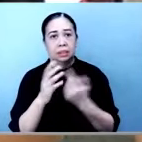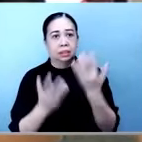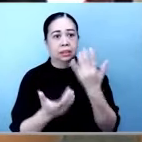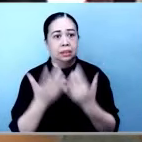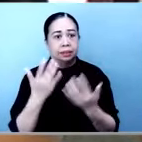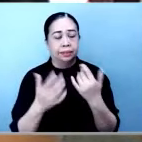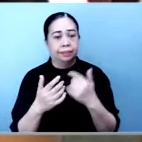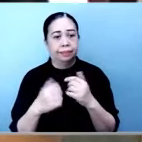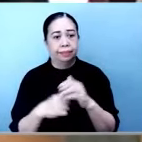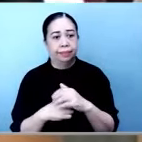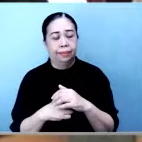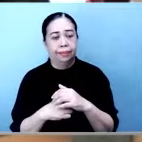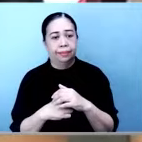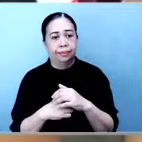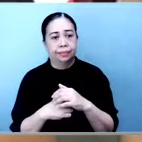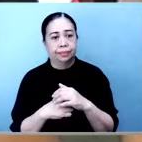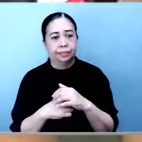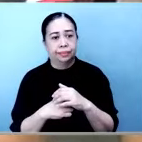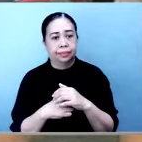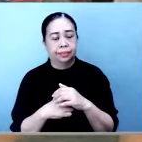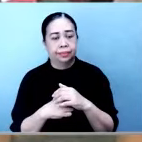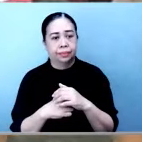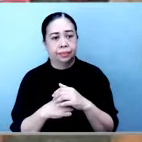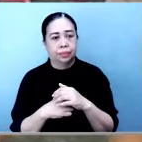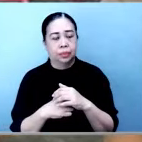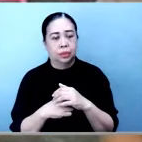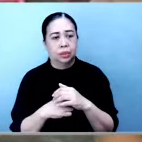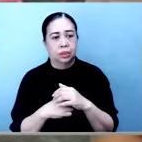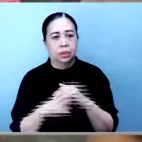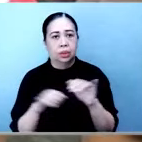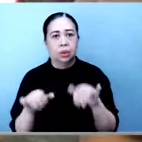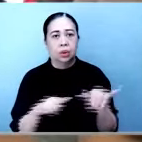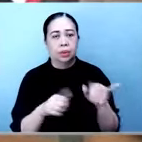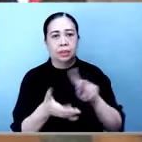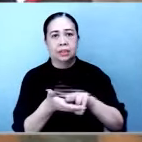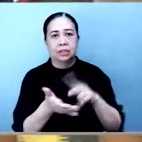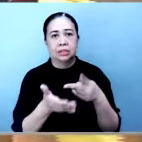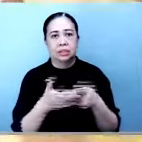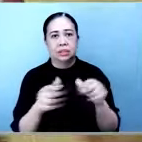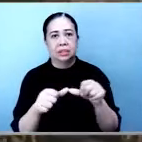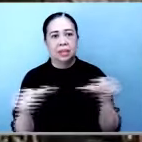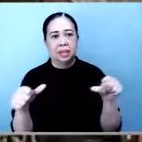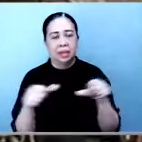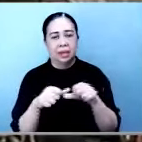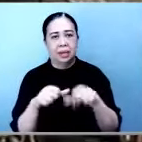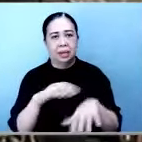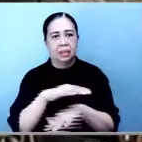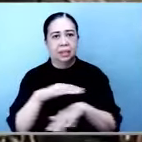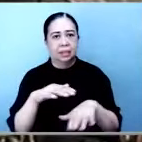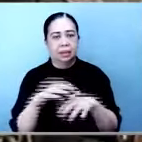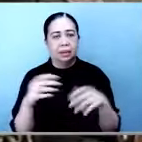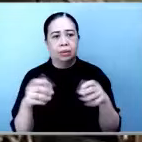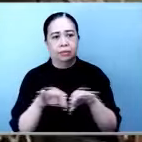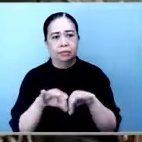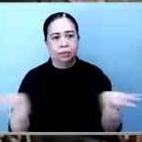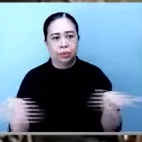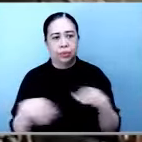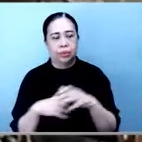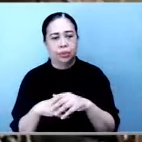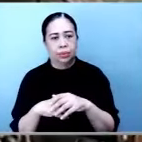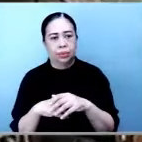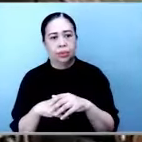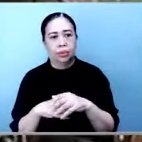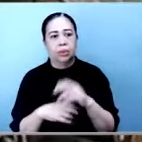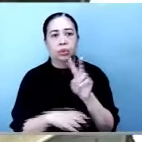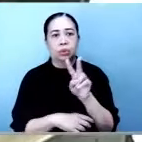po sa may common kitchen area po ng ground floor. Pasado alas 2:30 ng hapon